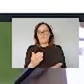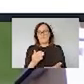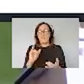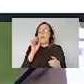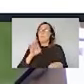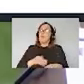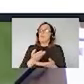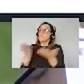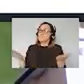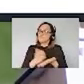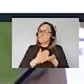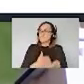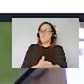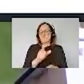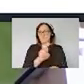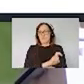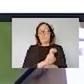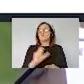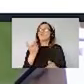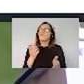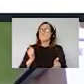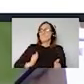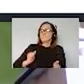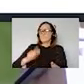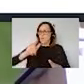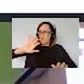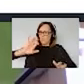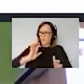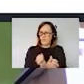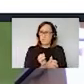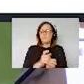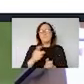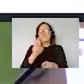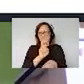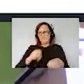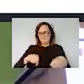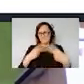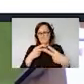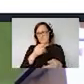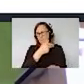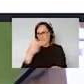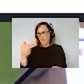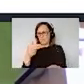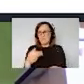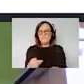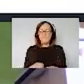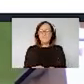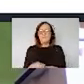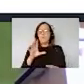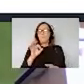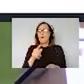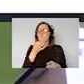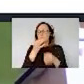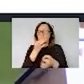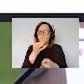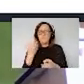z tym radzicie. Co nas czeka? Ja okroiłam webinar bardzo mocno, żebyśmy się zmieścili, natomiast, bo szereg pytań,